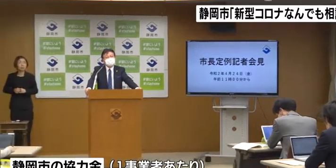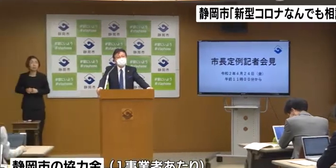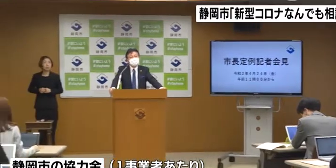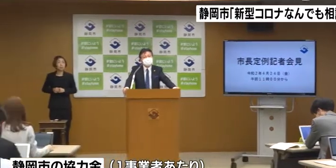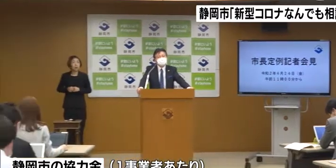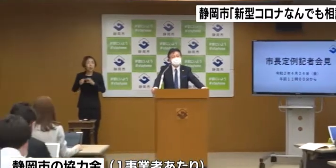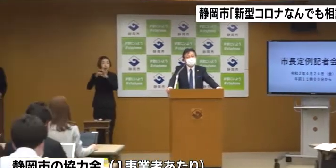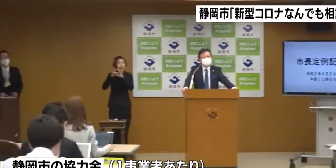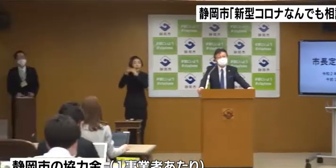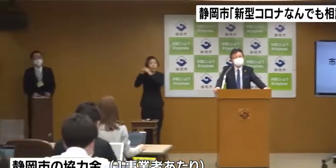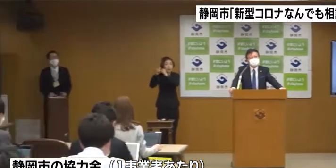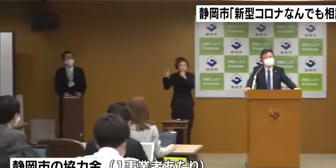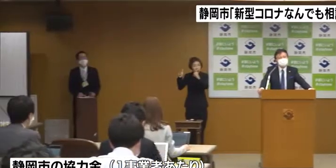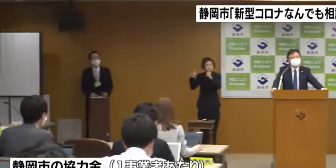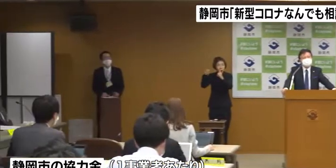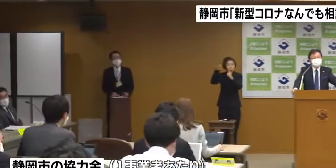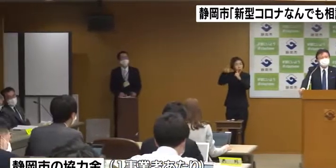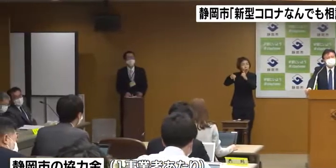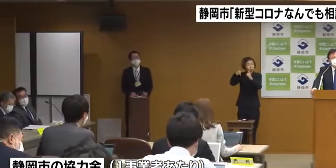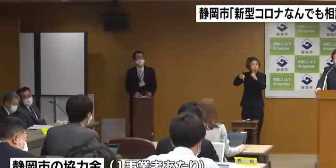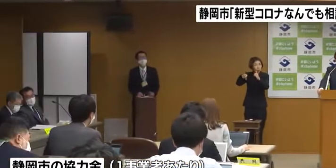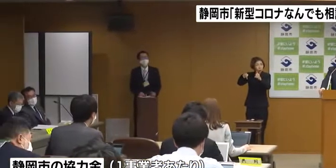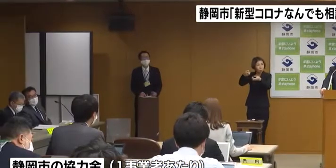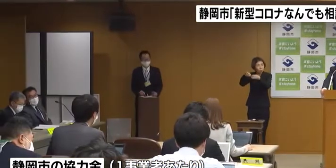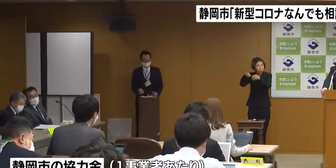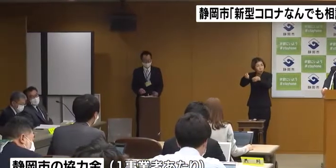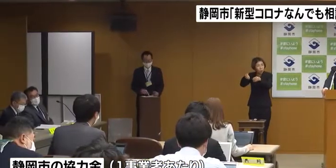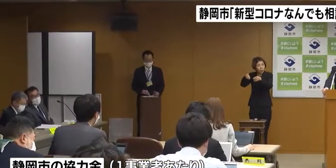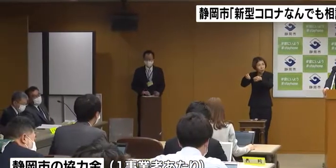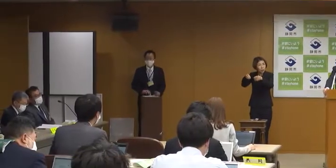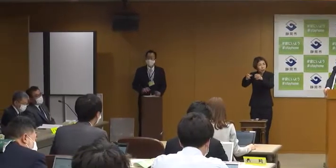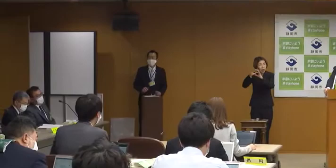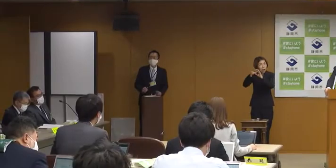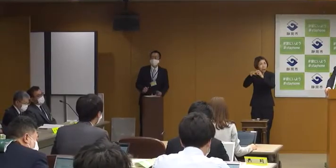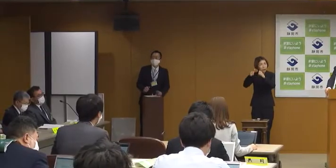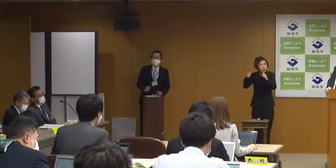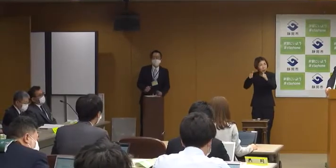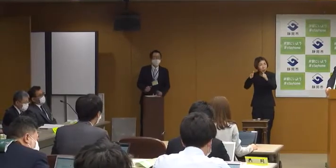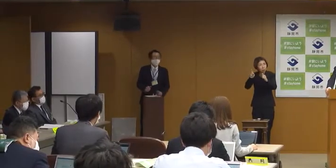いる施設は1事業者当たり30万円の給付となります